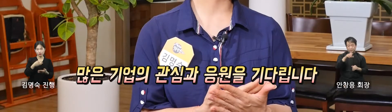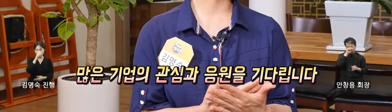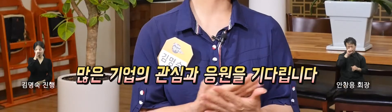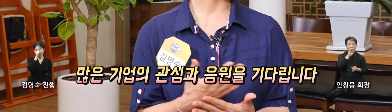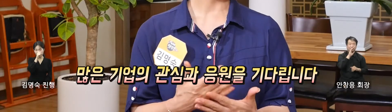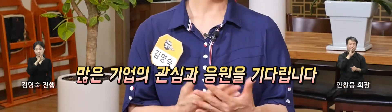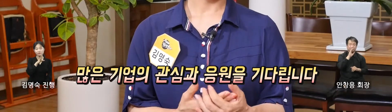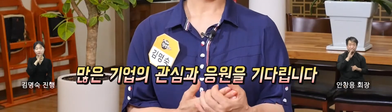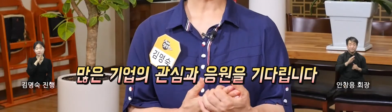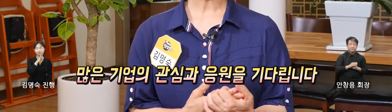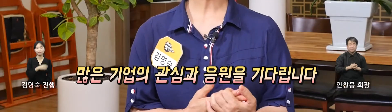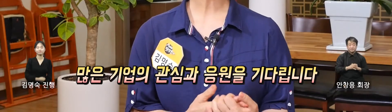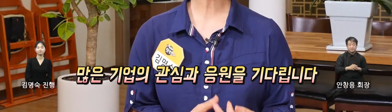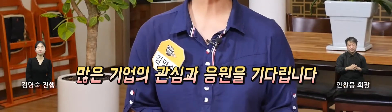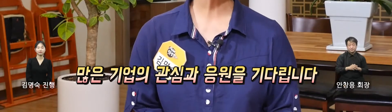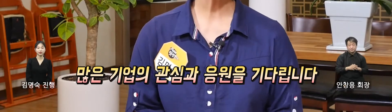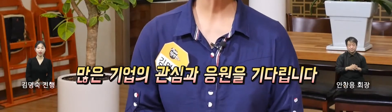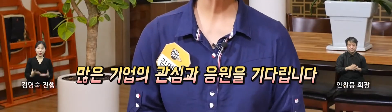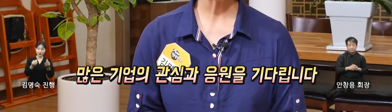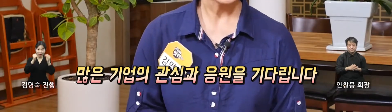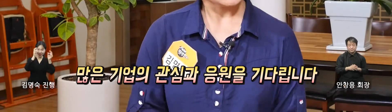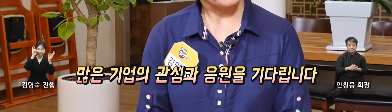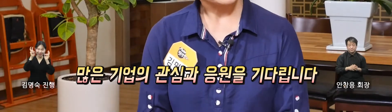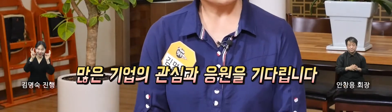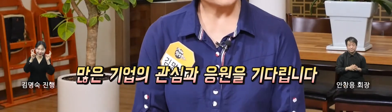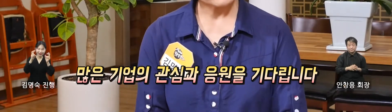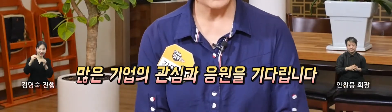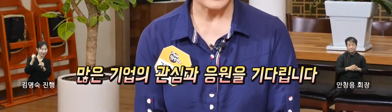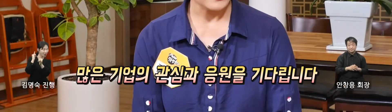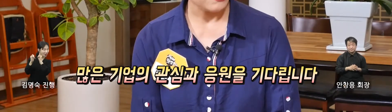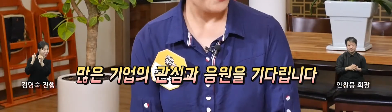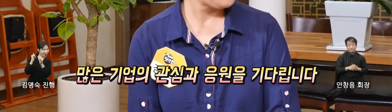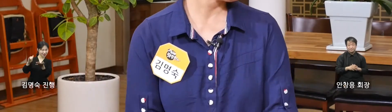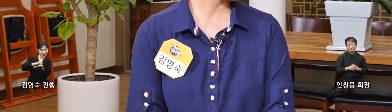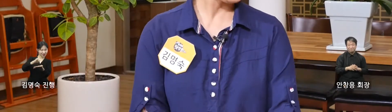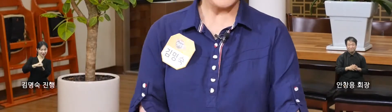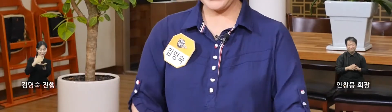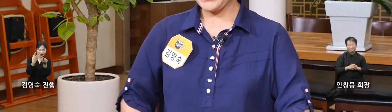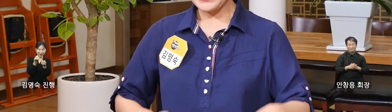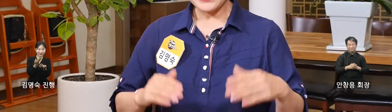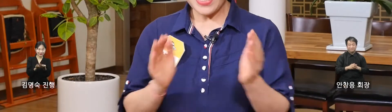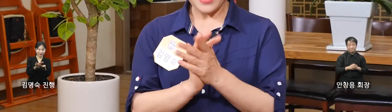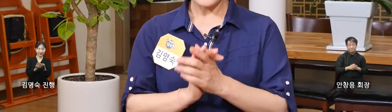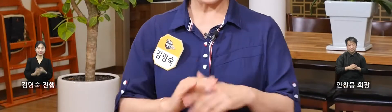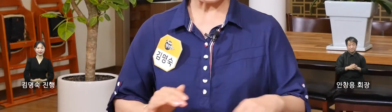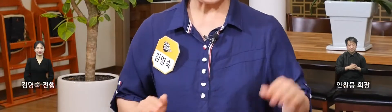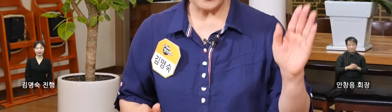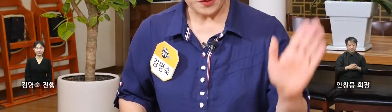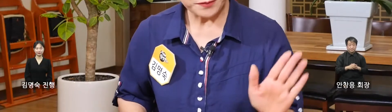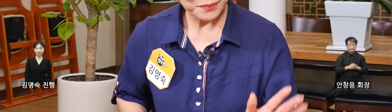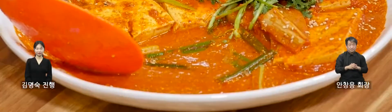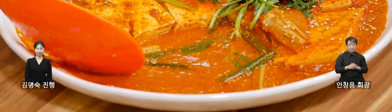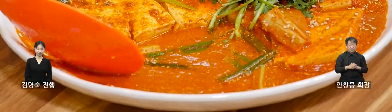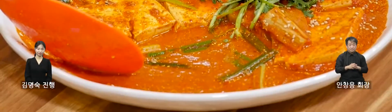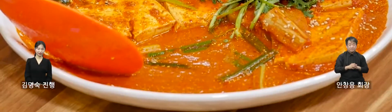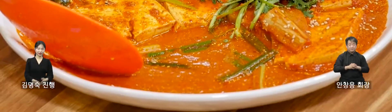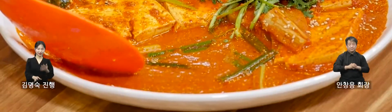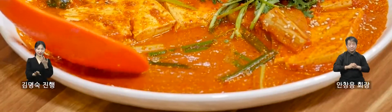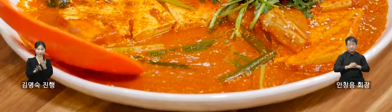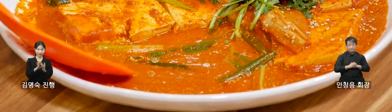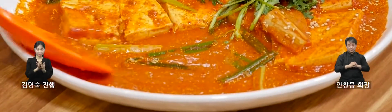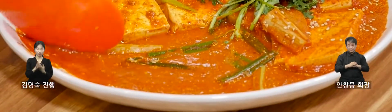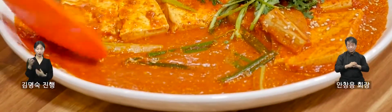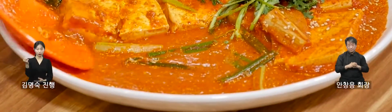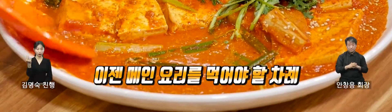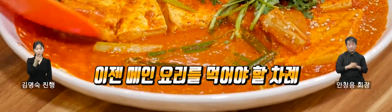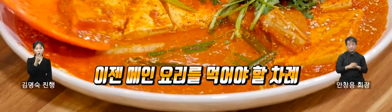겁니다. 네. 많은 기업체들이 좀 연락 많이 주셨으면 좋겠네요. 자, 그러면 또 자, 저희가